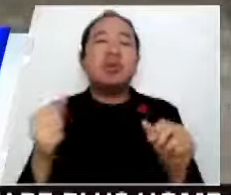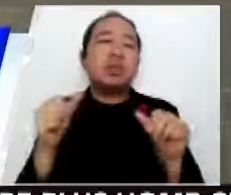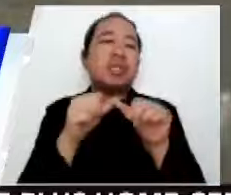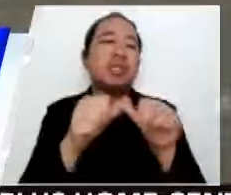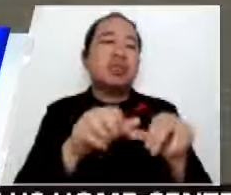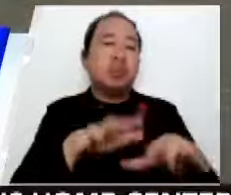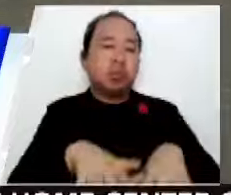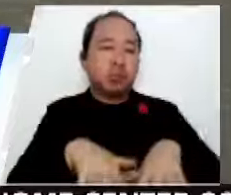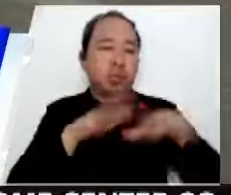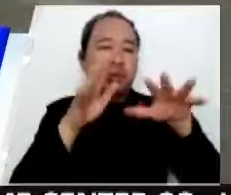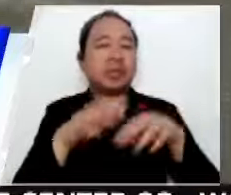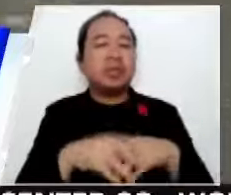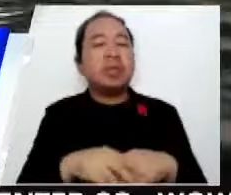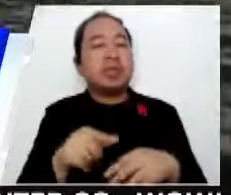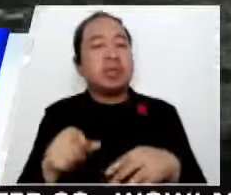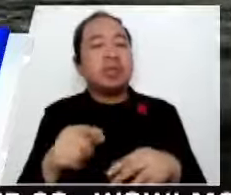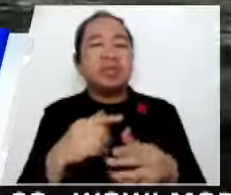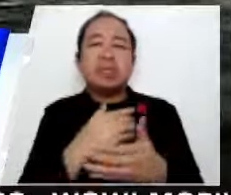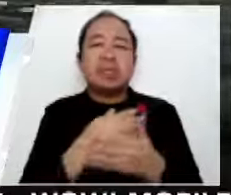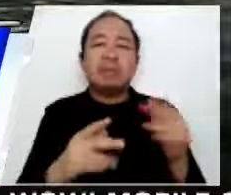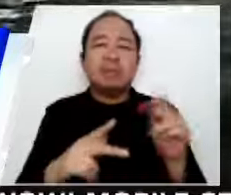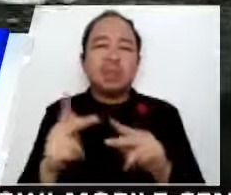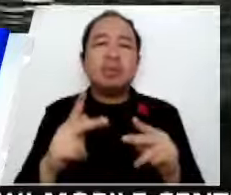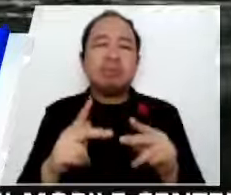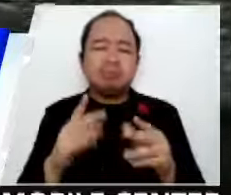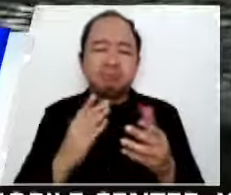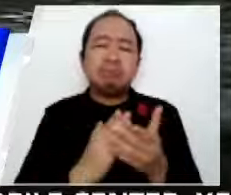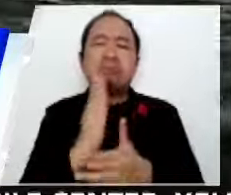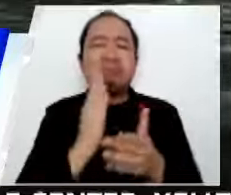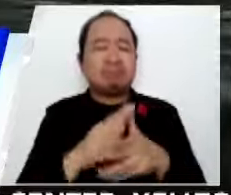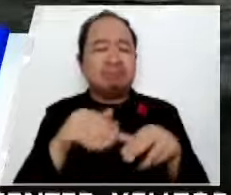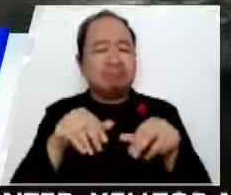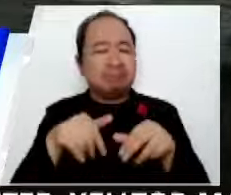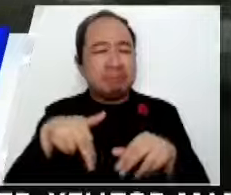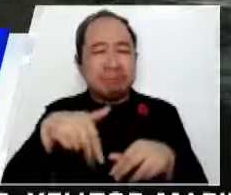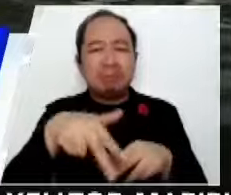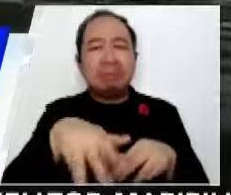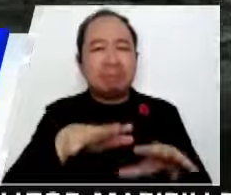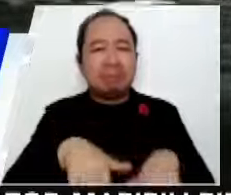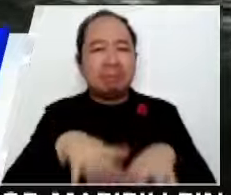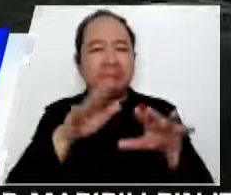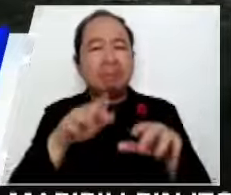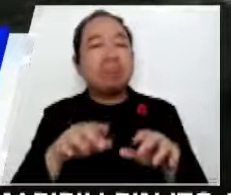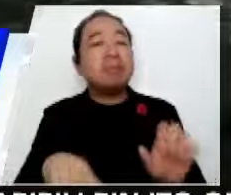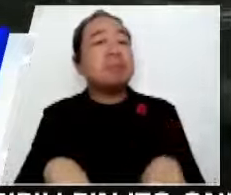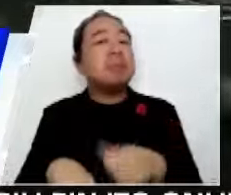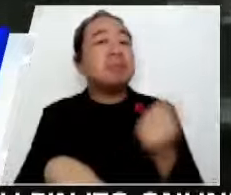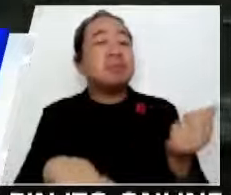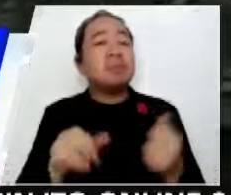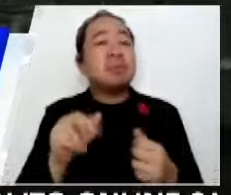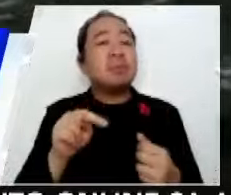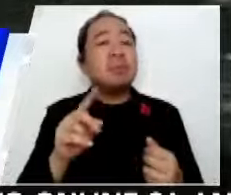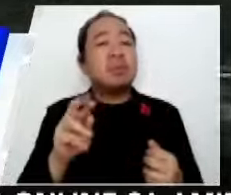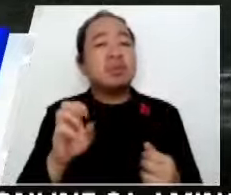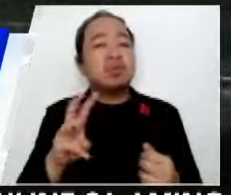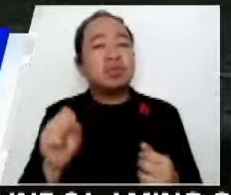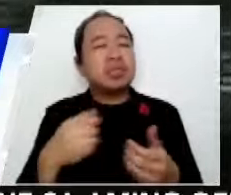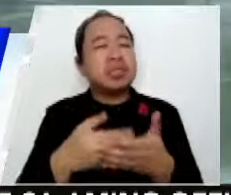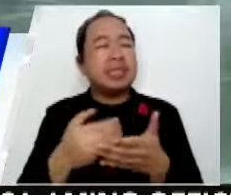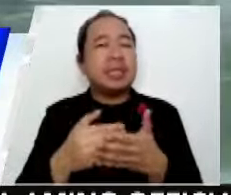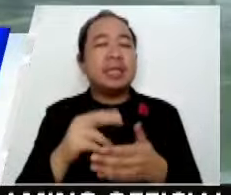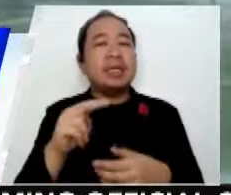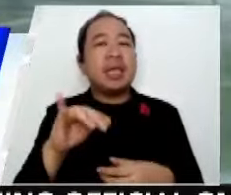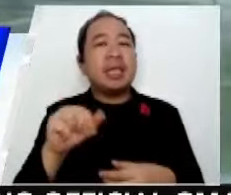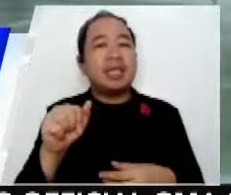peligro na nagsilusong pa sa baha. May portion din ng Andrews Avenue malapit sa NAIA Terminal 3 na nalubog ng tubig.